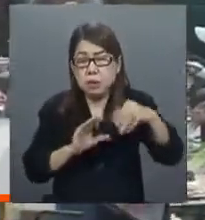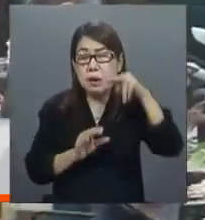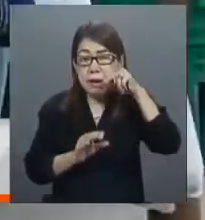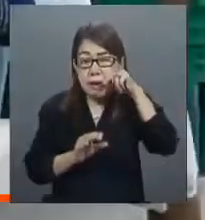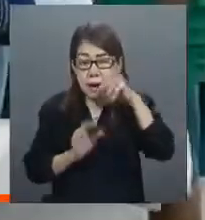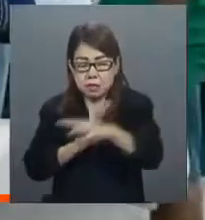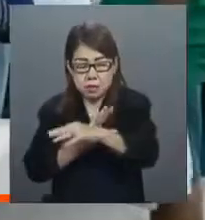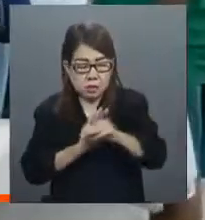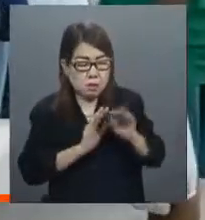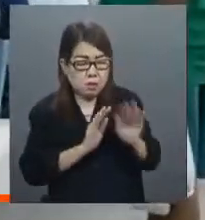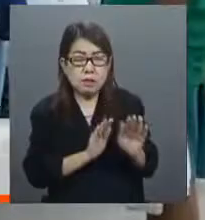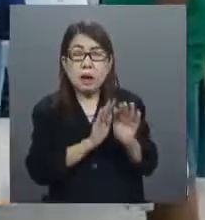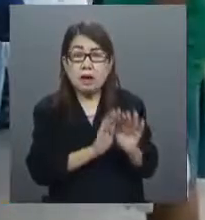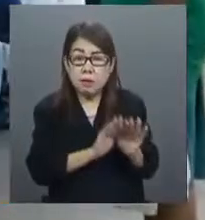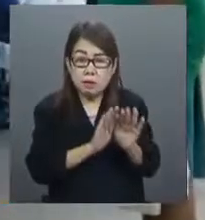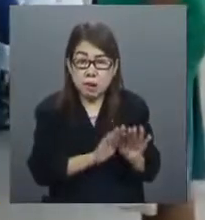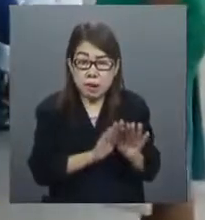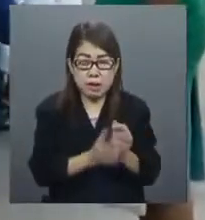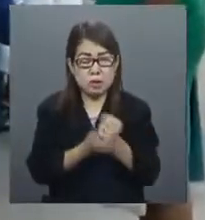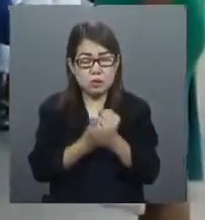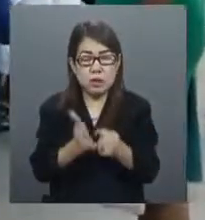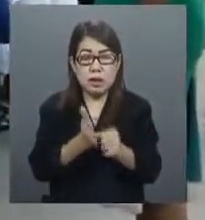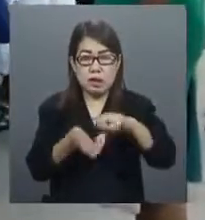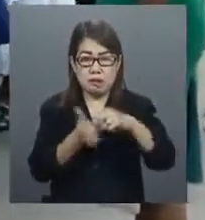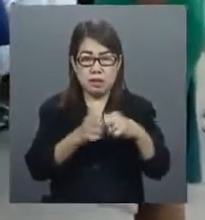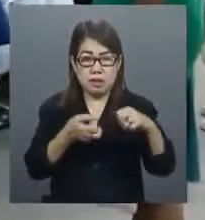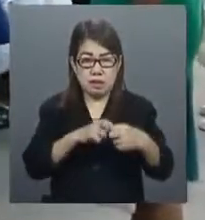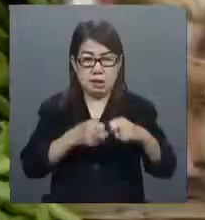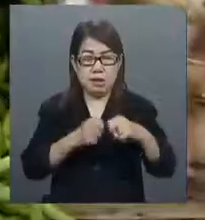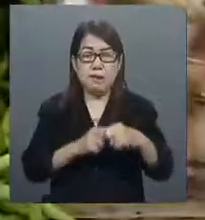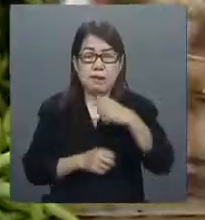เก็บน้ำบ้านบาร์เล่เหนือเพื่อบรรเทาปัญหาภัยแล้ง